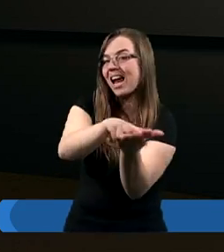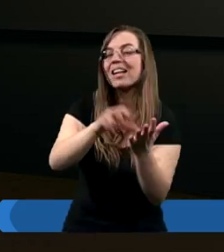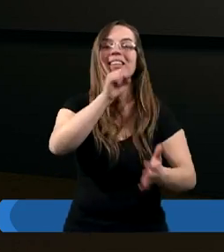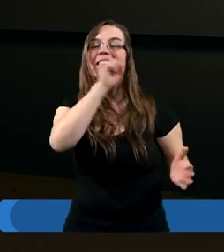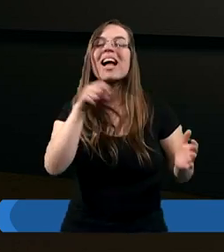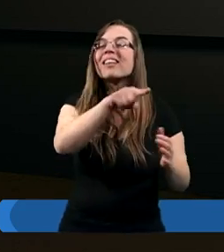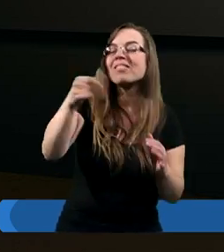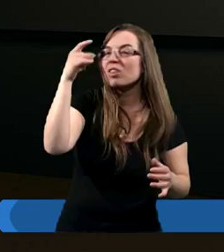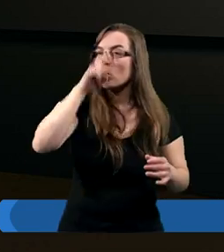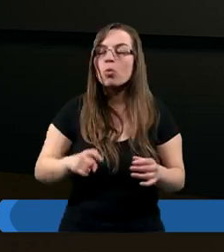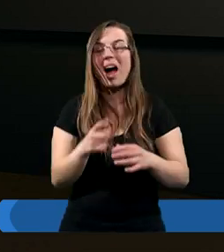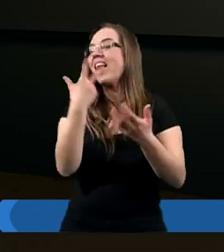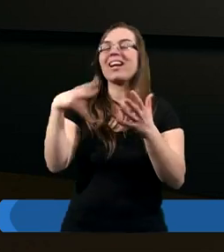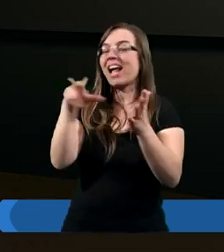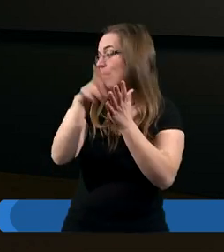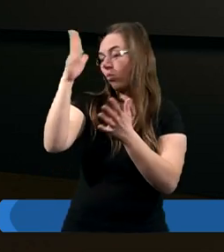żadnego zła. I